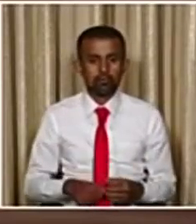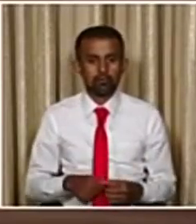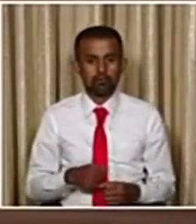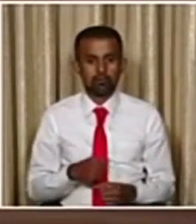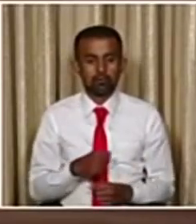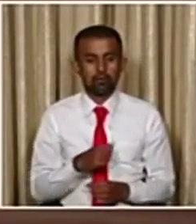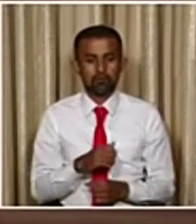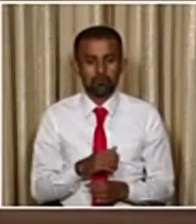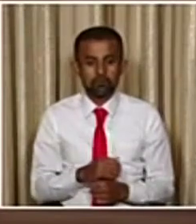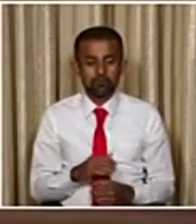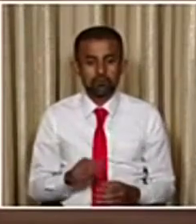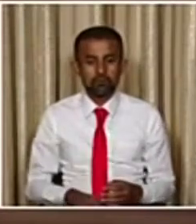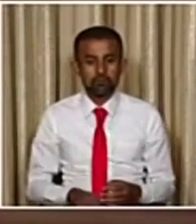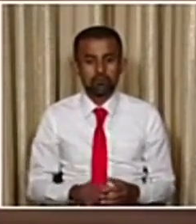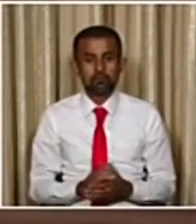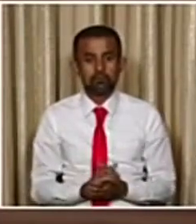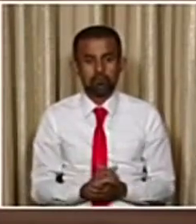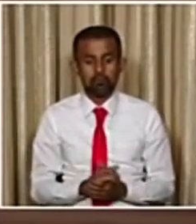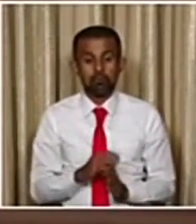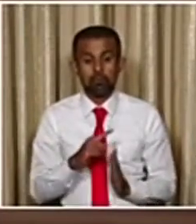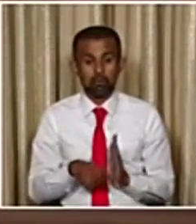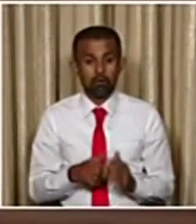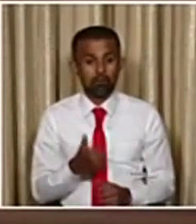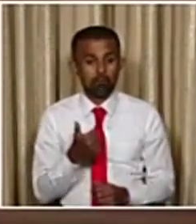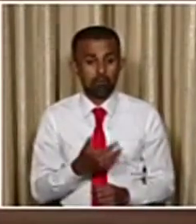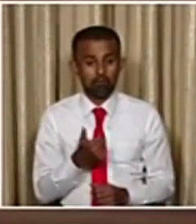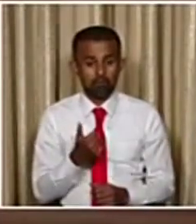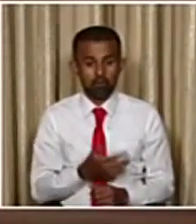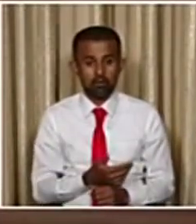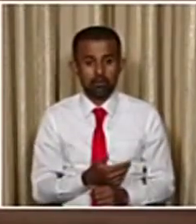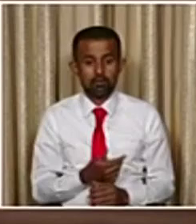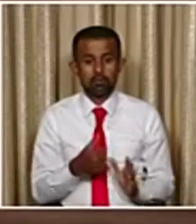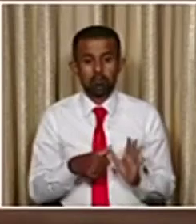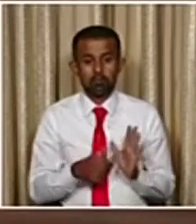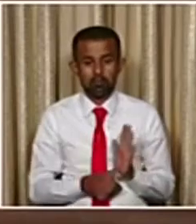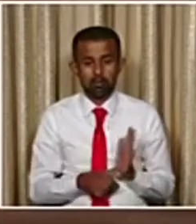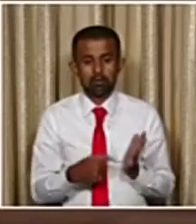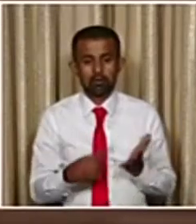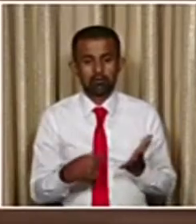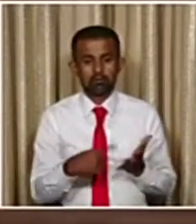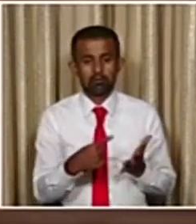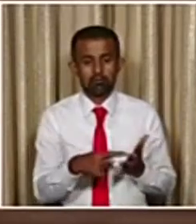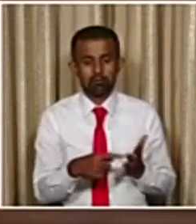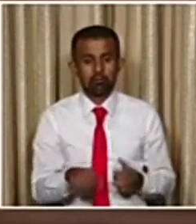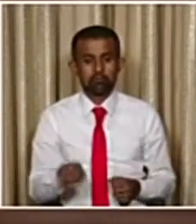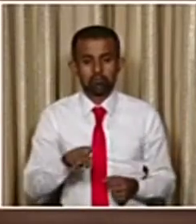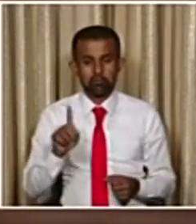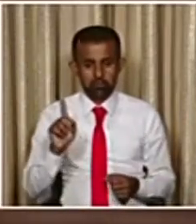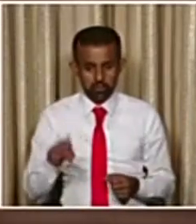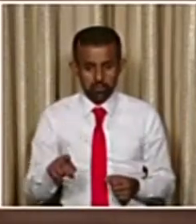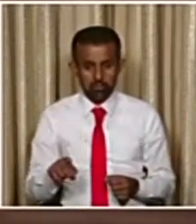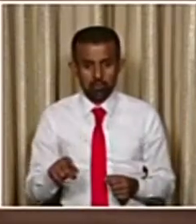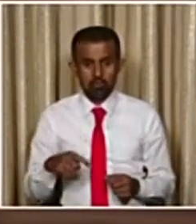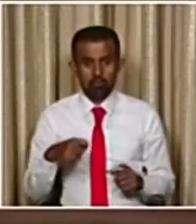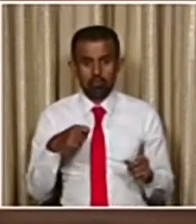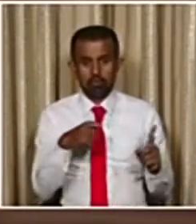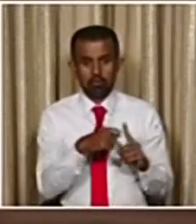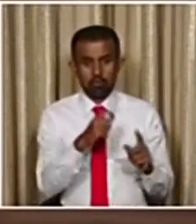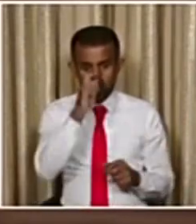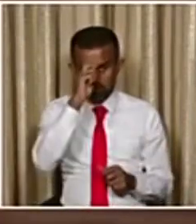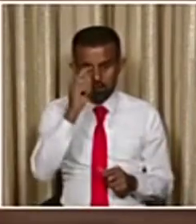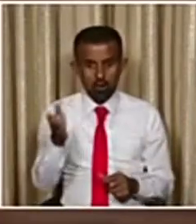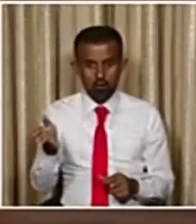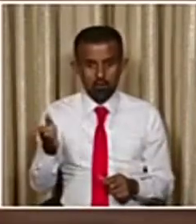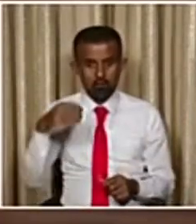නැත්නම් ජනාධිපතිතුමාගේ සීමාව තුළ රටට වැදගත් වෙන පනත් කීපයක් අනුමත කරන්න හැකියාව විශේෂයෙන් කාන්තන මැතිතුමා